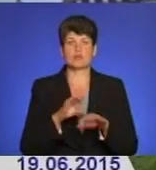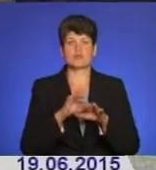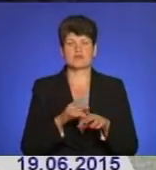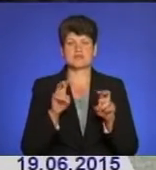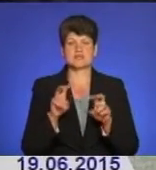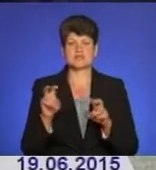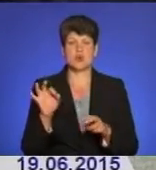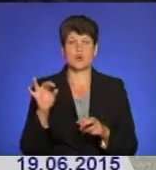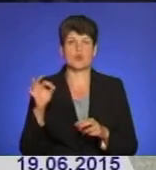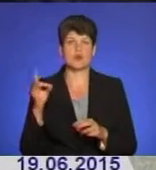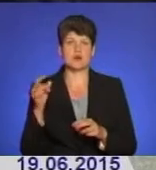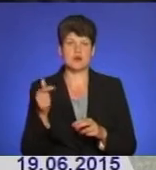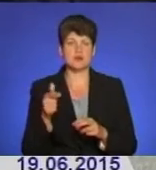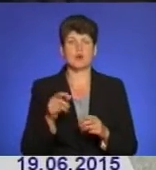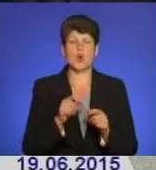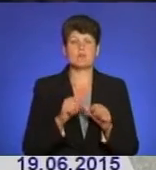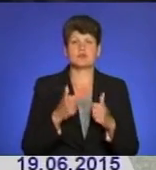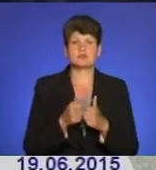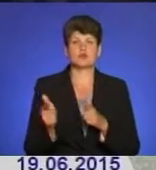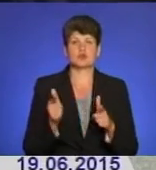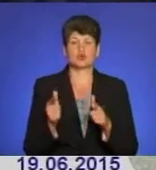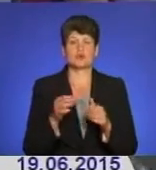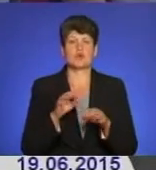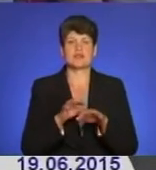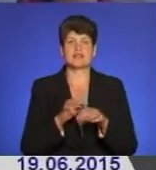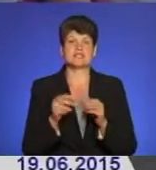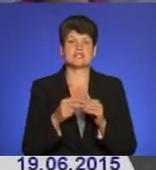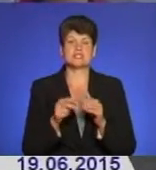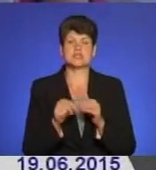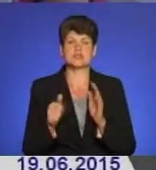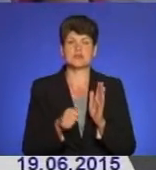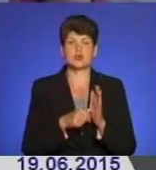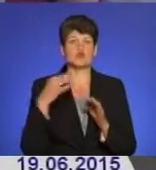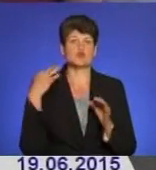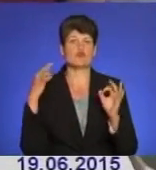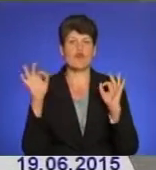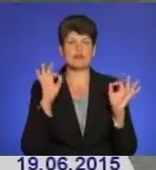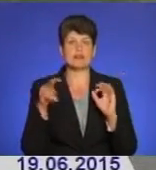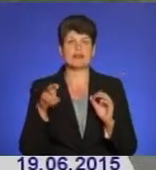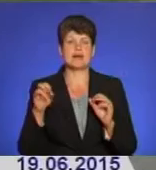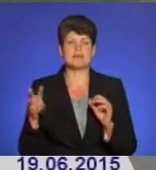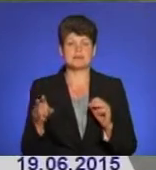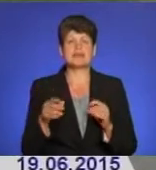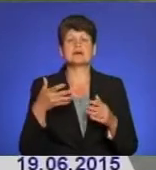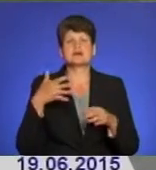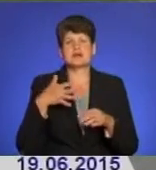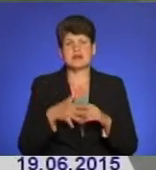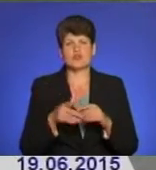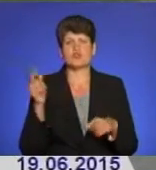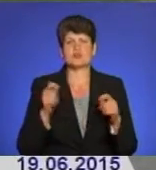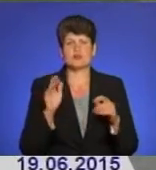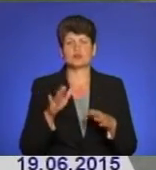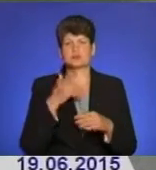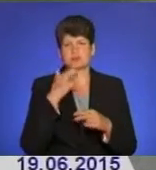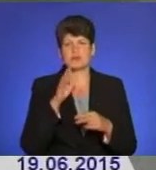засідання оргкомітету з підготовки до проведення 16-го всеукраїнського фестивалю «Дзвони Лемківщини». Звісно, фестивальна програма буде